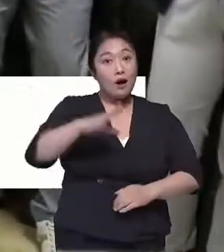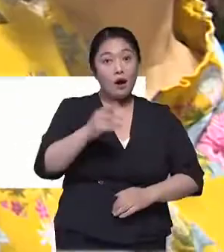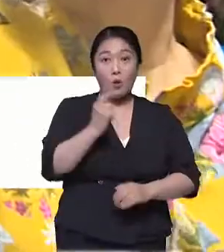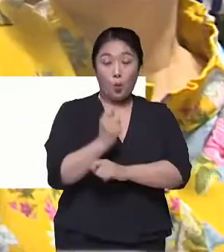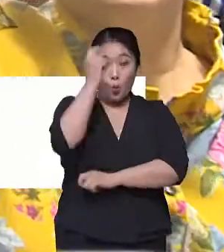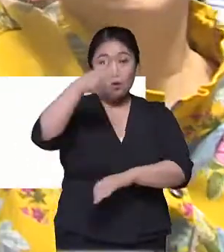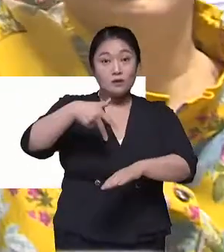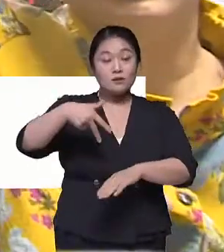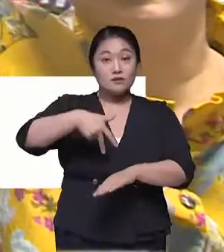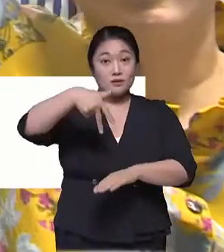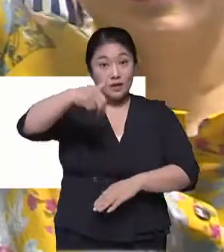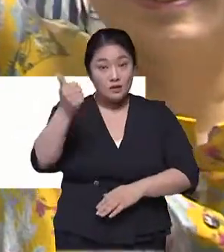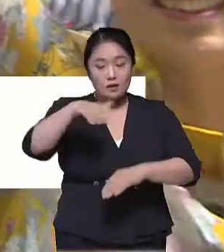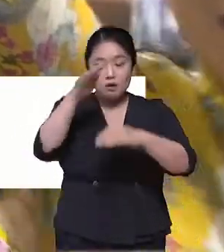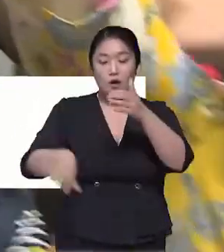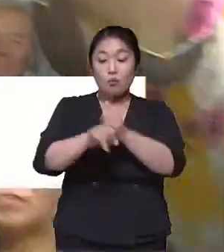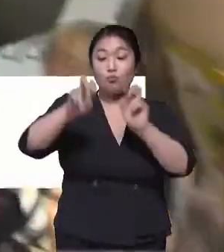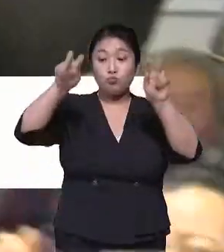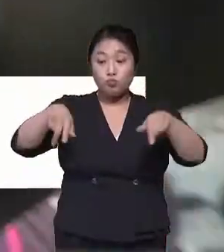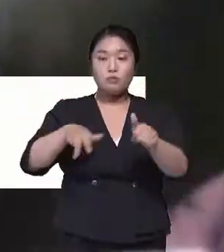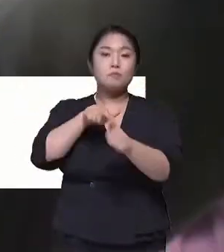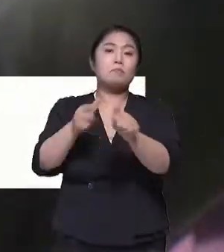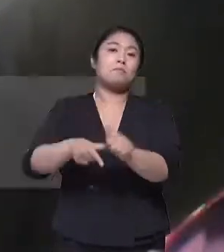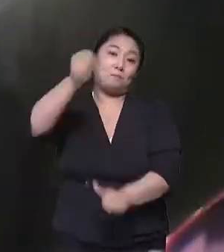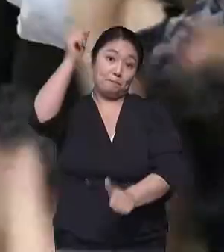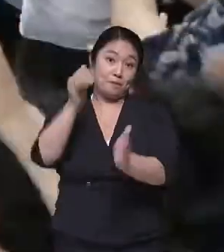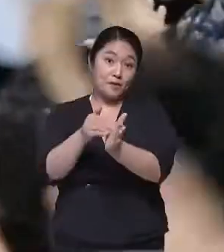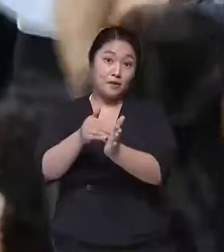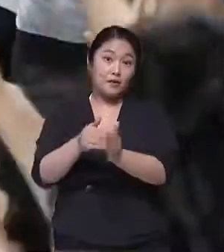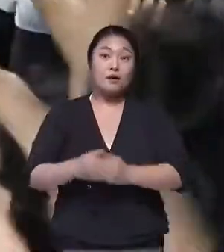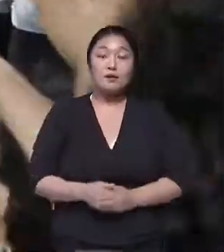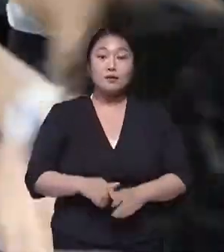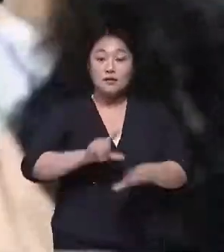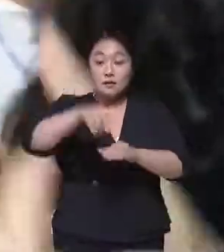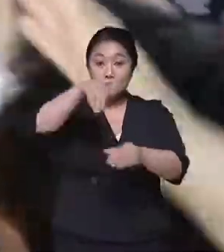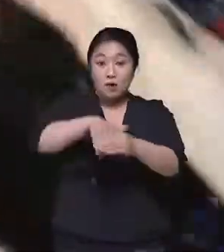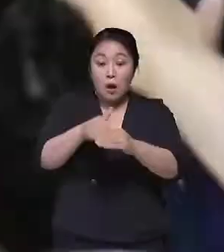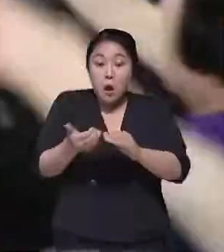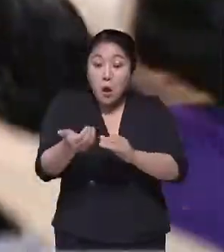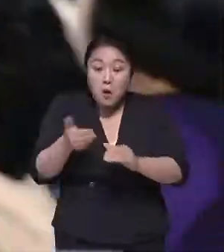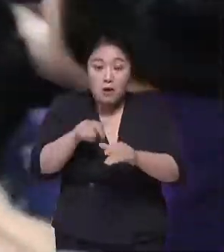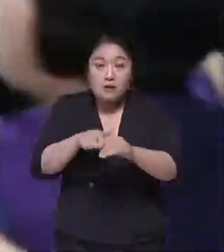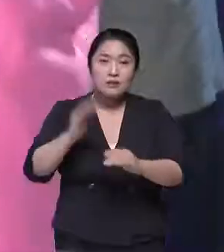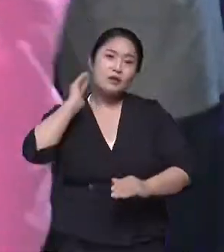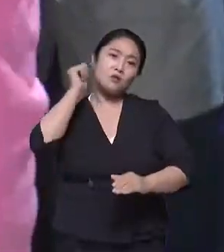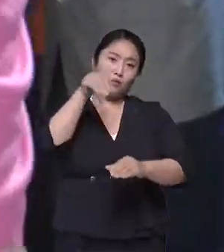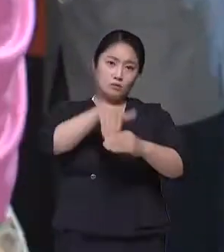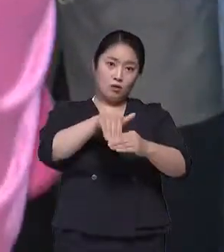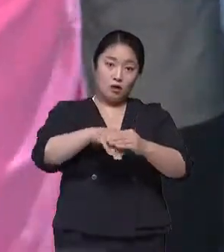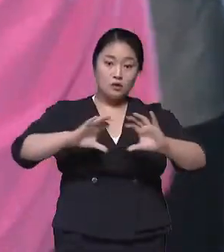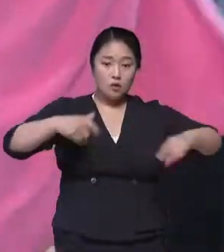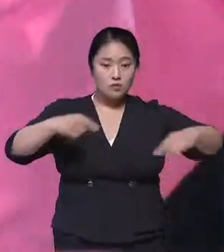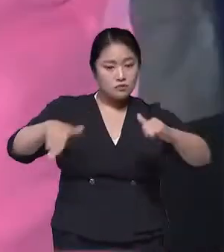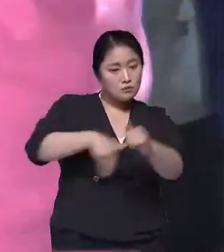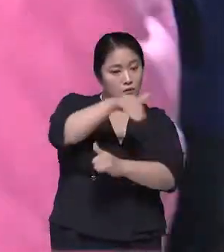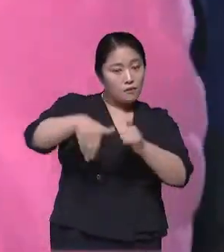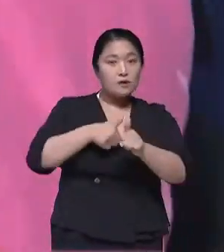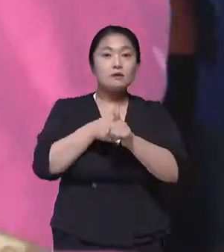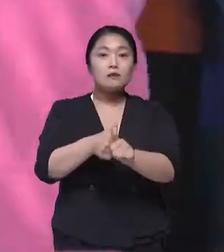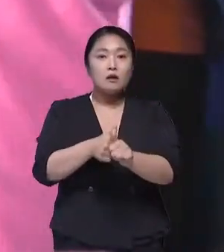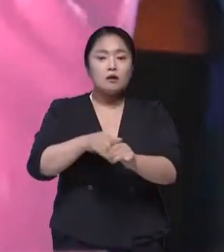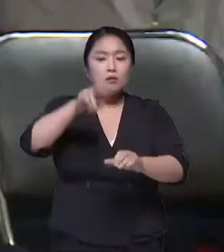공장 응 등이 무소속 단체장을 배출했습니다 지방선거 직전 치러지는 대선 등 정치 상황에 따라